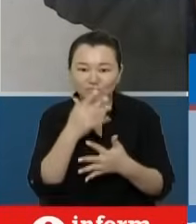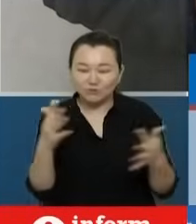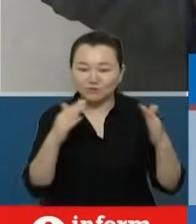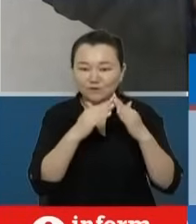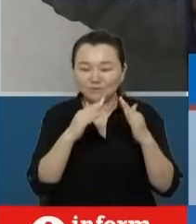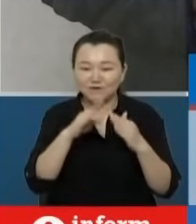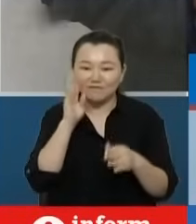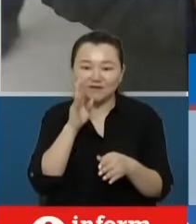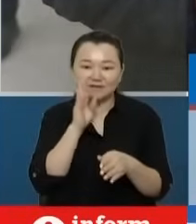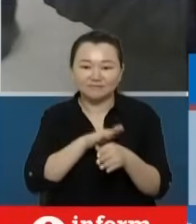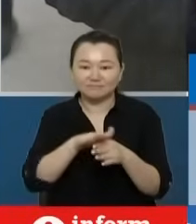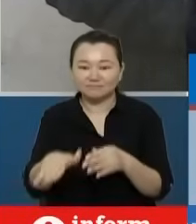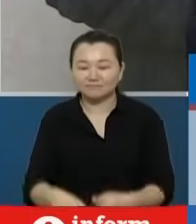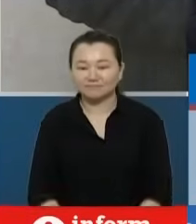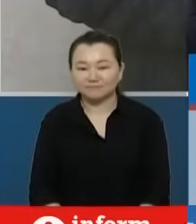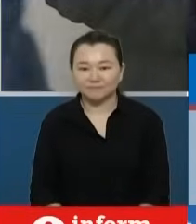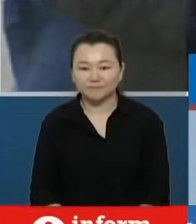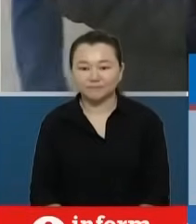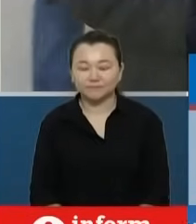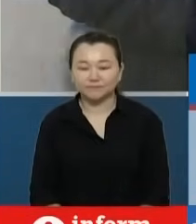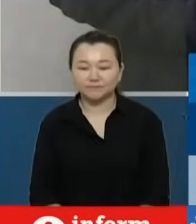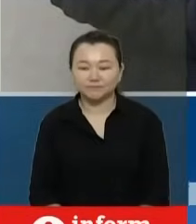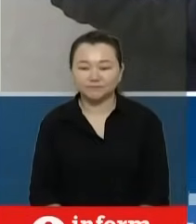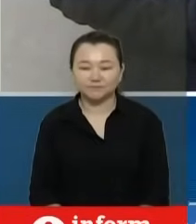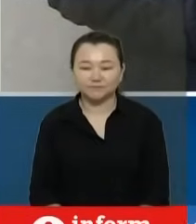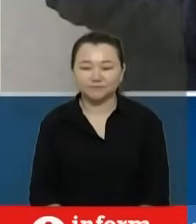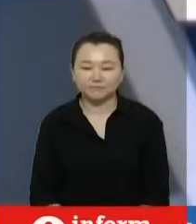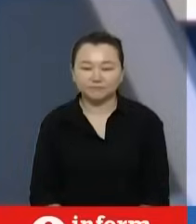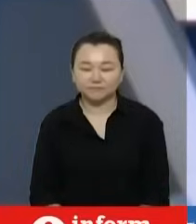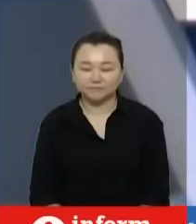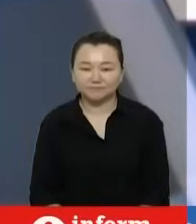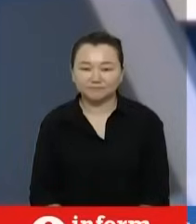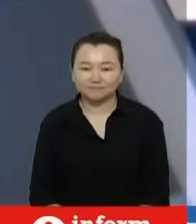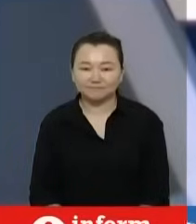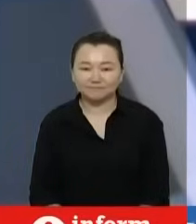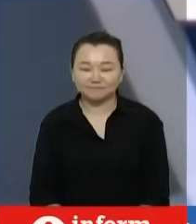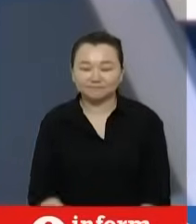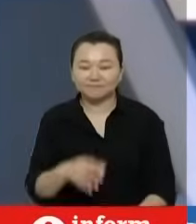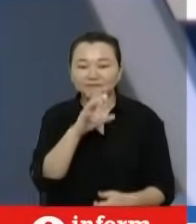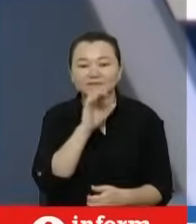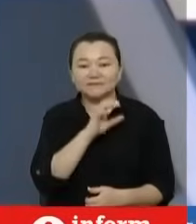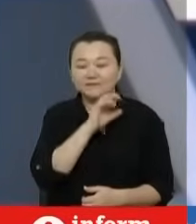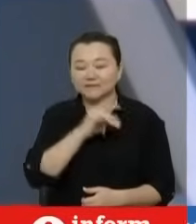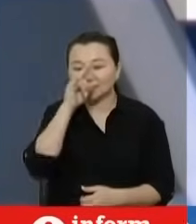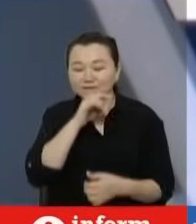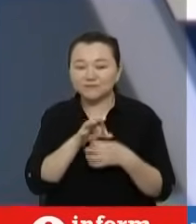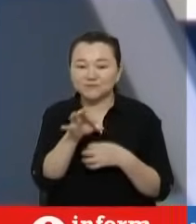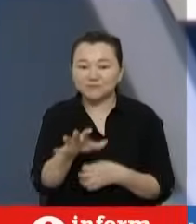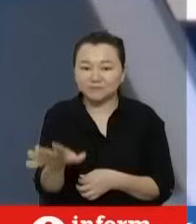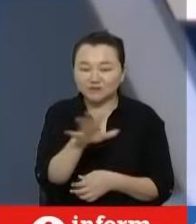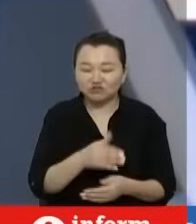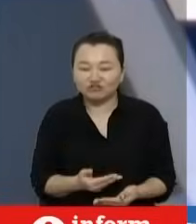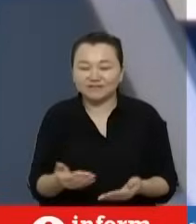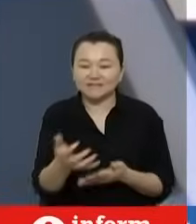водой. Эльмира Ержанова, Азамат Кубегенов, Информбюро, Актобе. В Северо-Казахстанской области жители